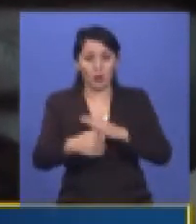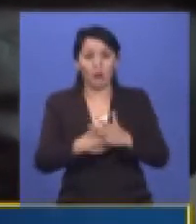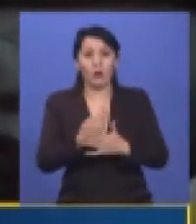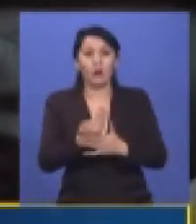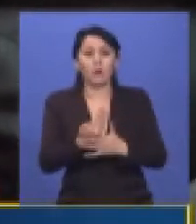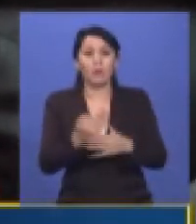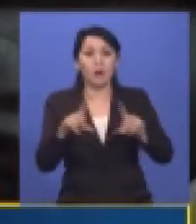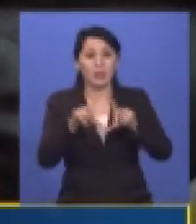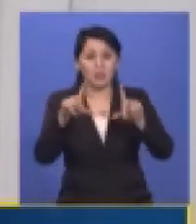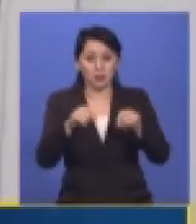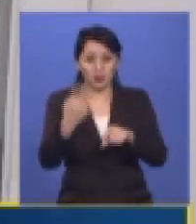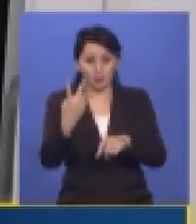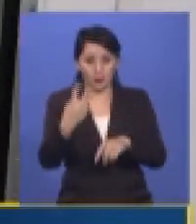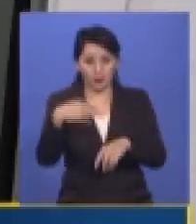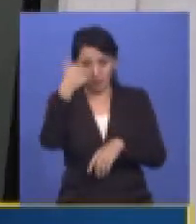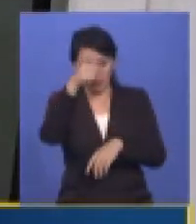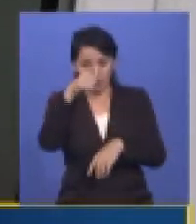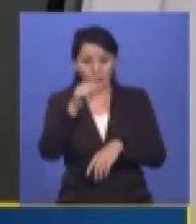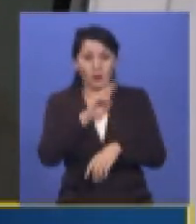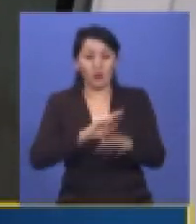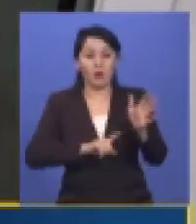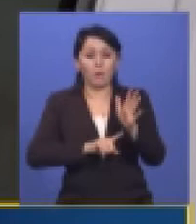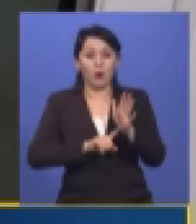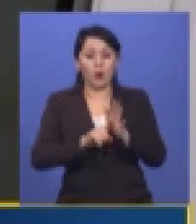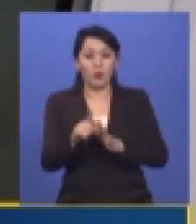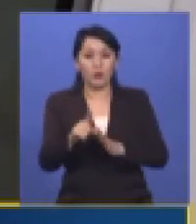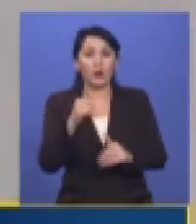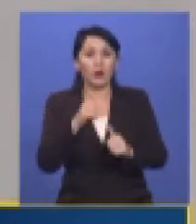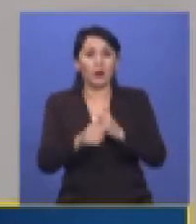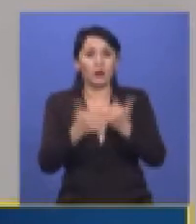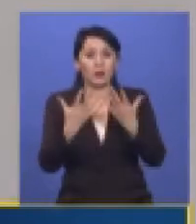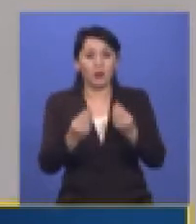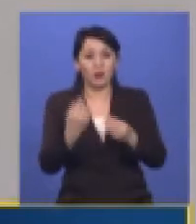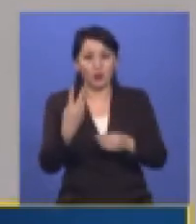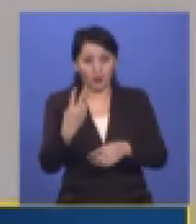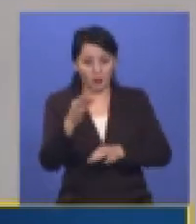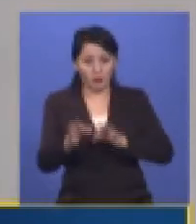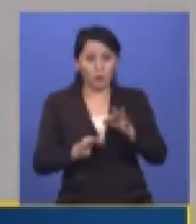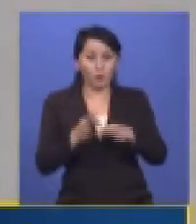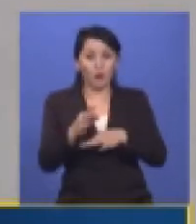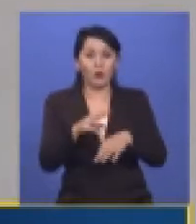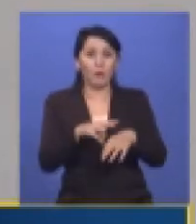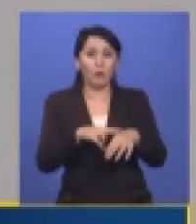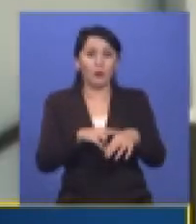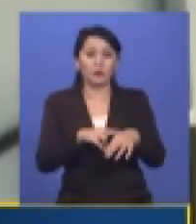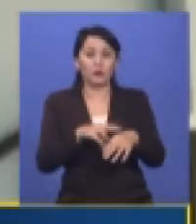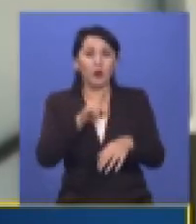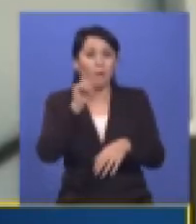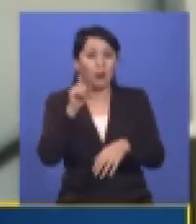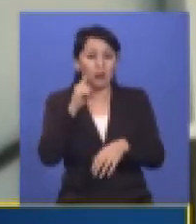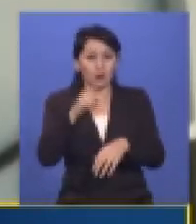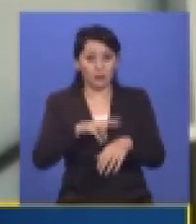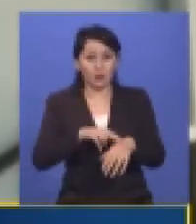форматтағы бекет 2020 жылдың аяғынан бастап жұмыс істеп келеді. Онда күн сайын екі ауысымда патрульдік полиция батальоны мен ювеналдық